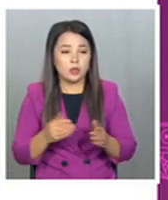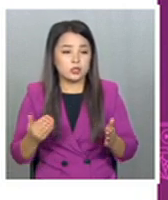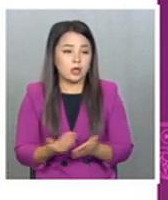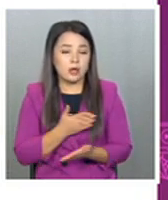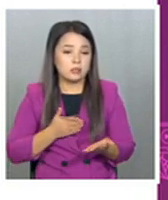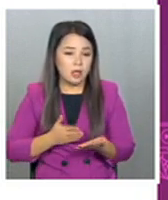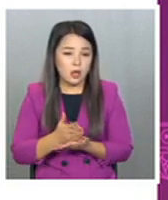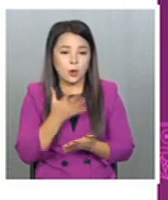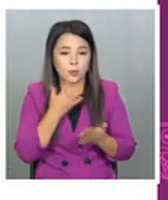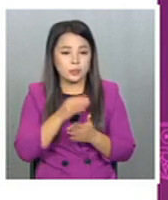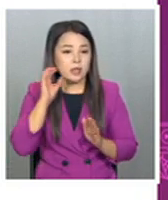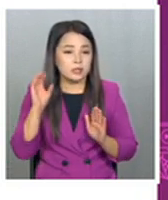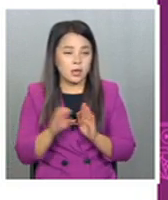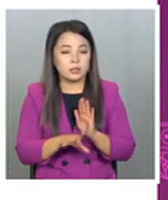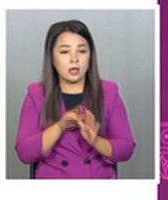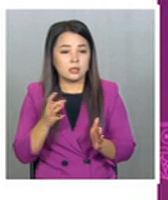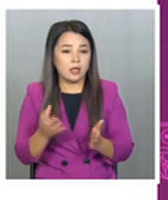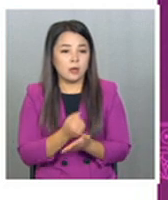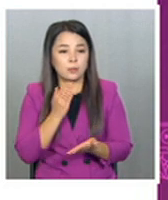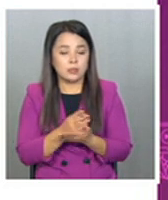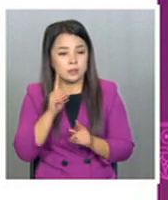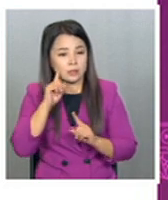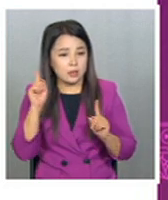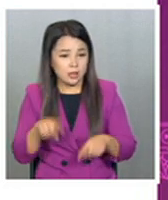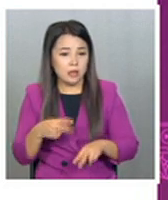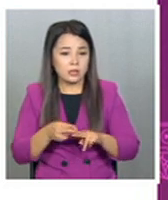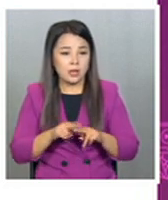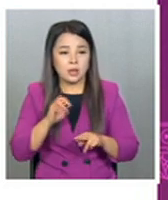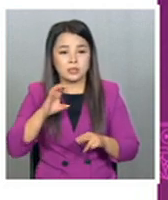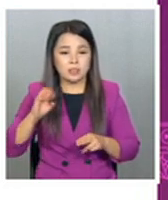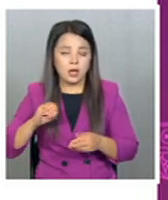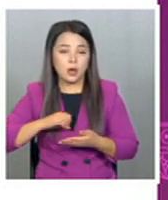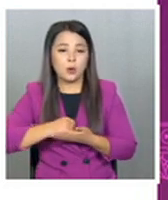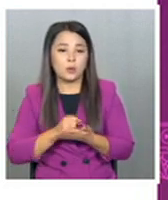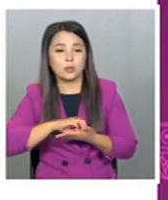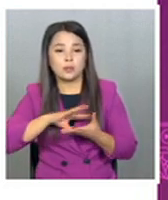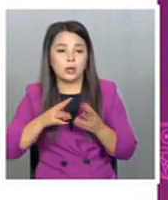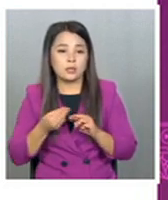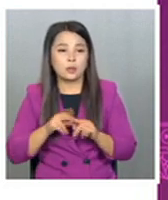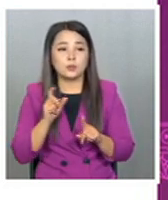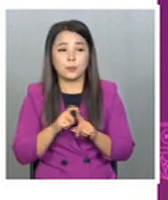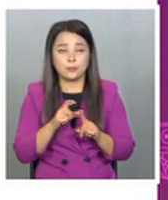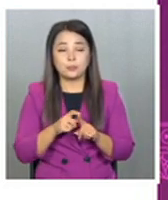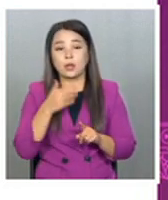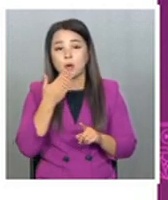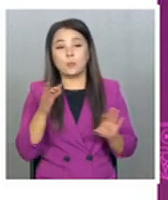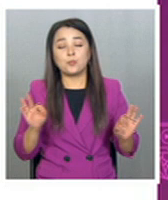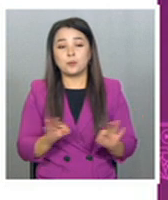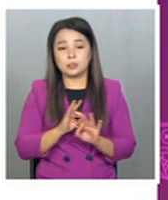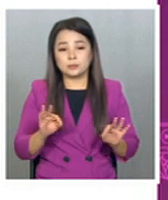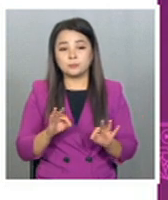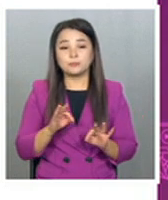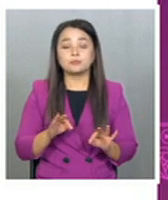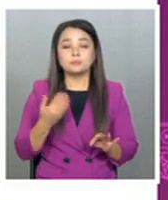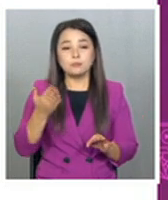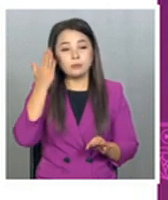болса да өз тыңдаушысын табатыны анық. Енді эссені қорытындылаушы сөйлем. Ұлттық музыка өнерінің